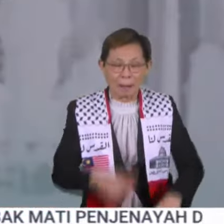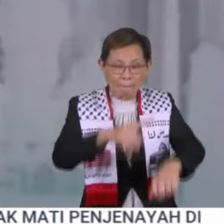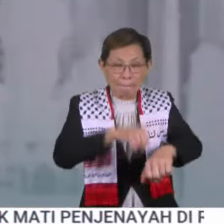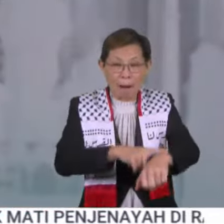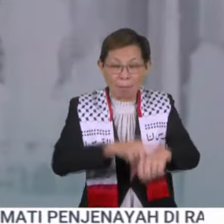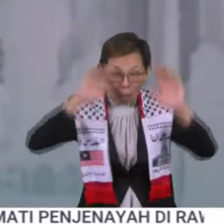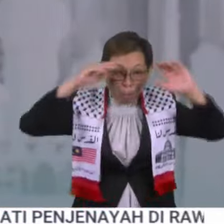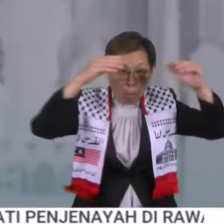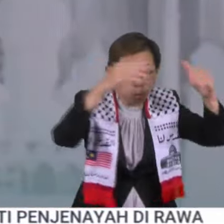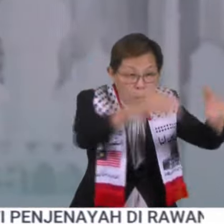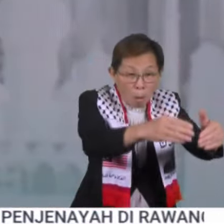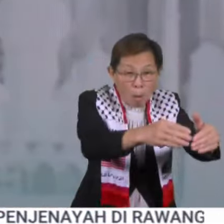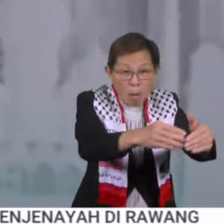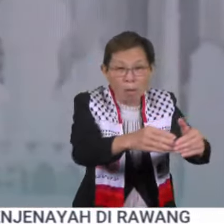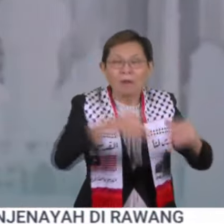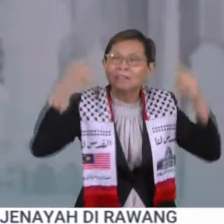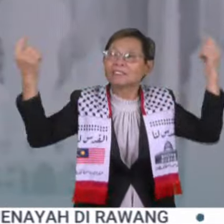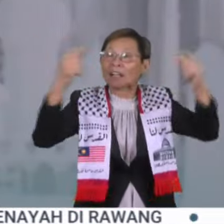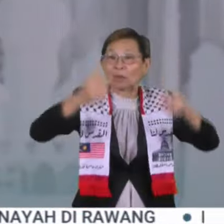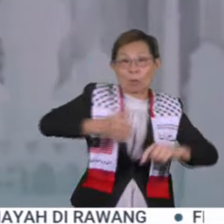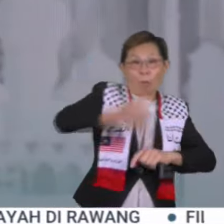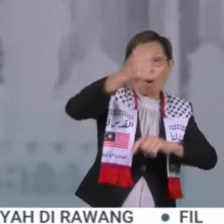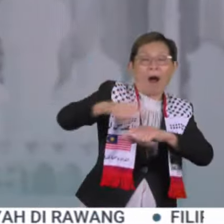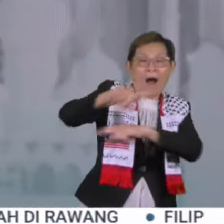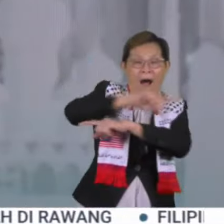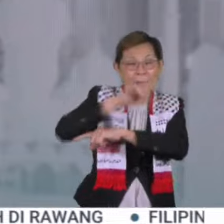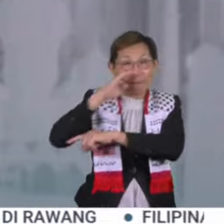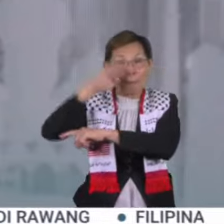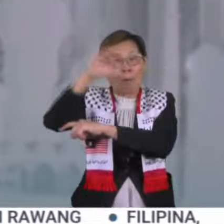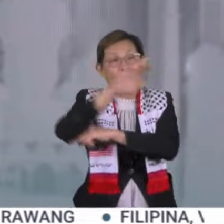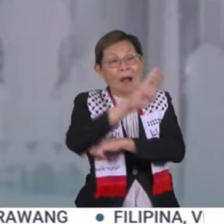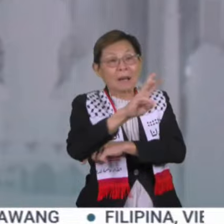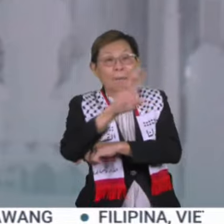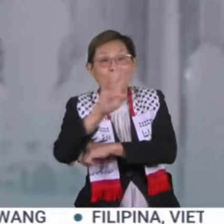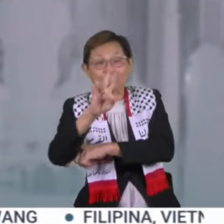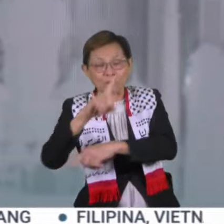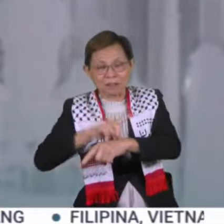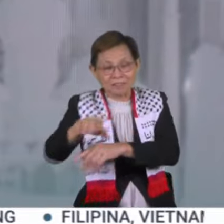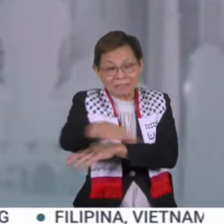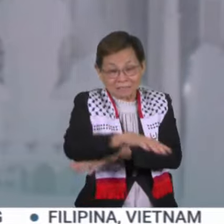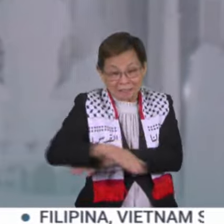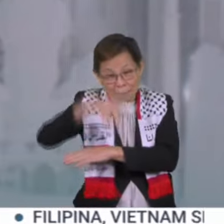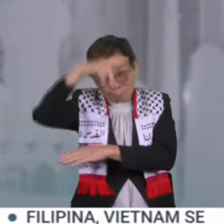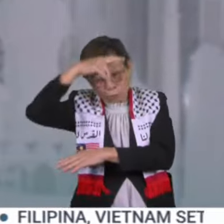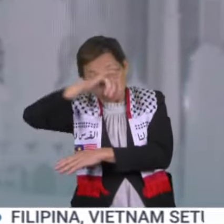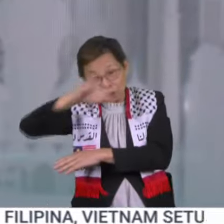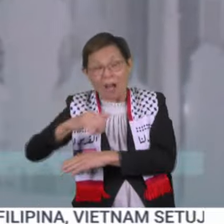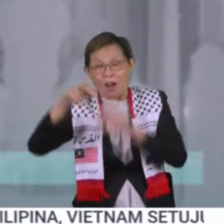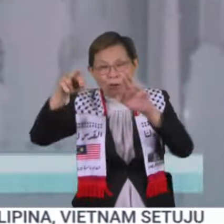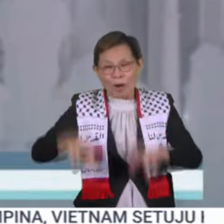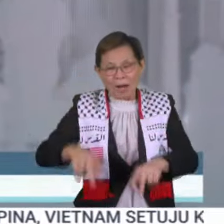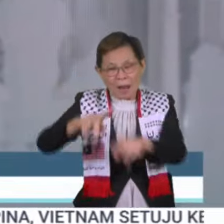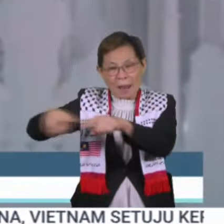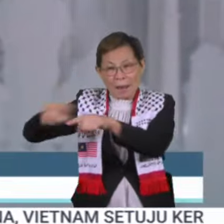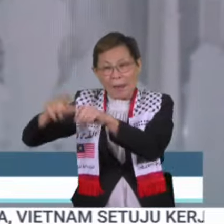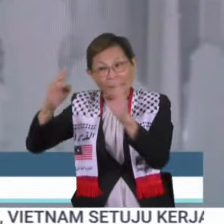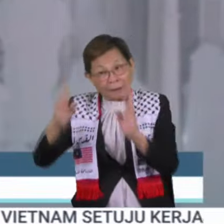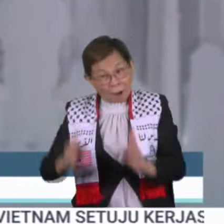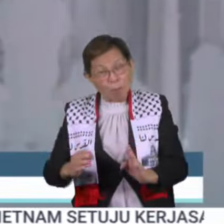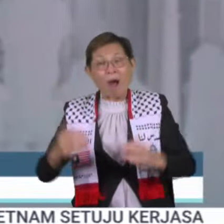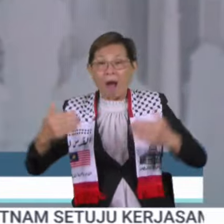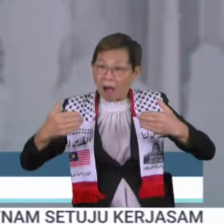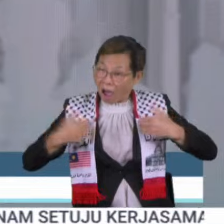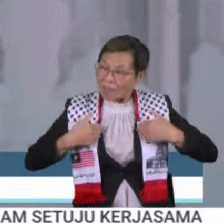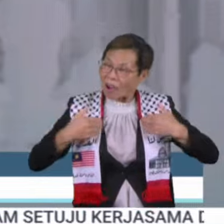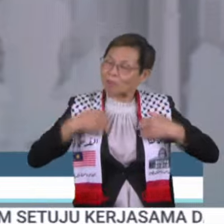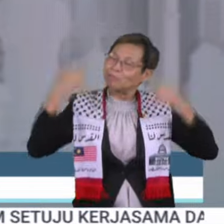Ketika tumpuan diberikan kepada sambutan utama Hari Kebangsaan ke-67 di Dataran Putrajaya, rakyat pelbagai lapisan tidak